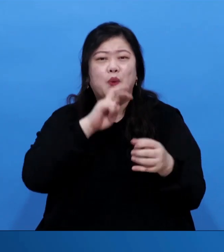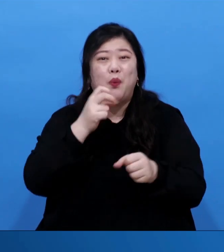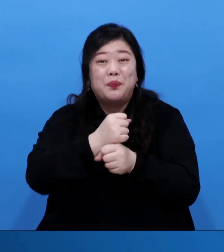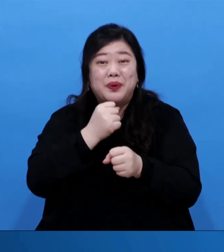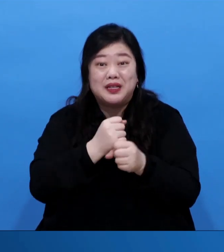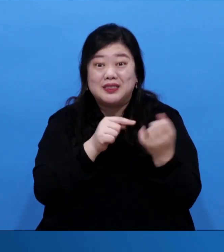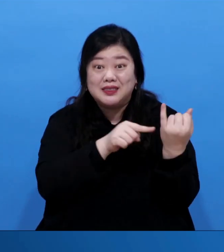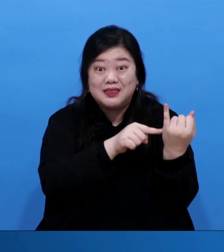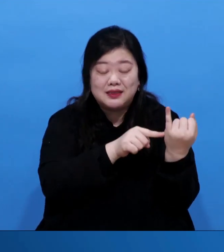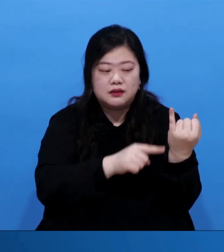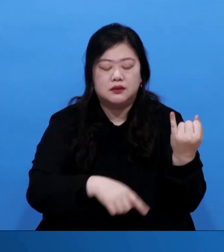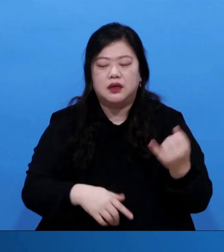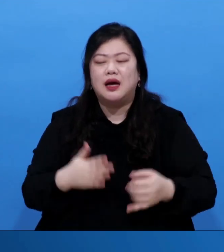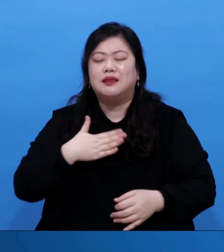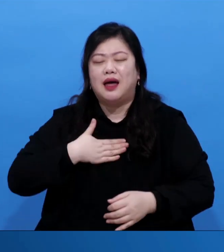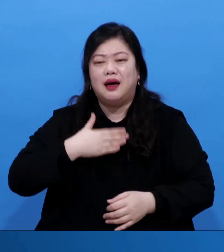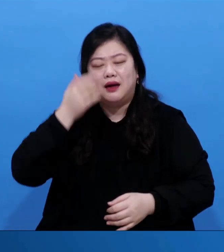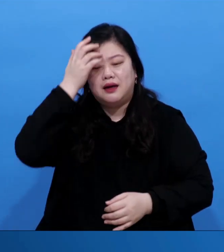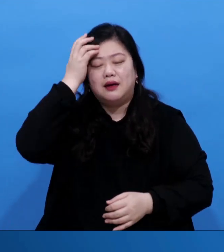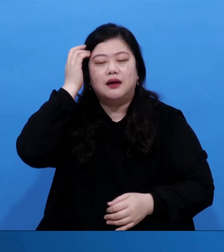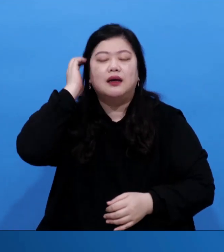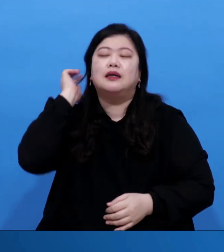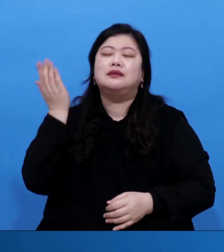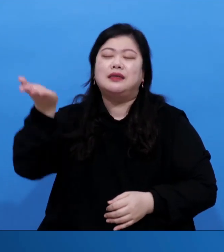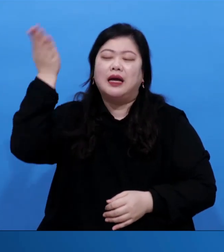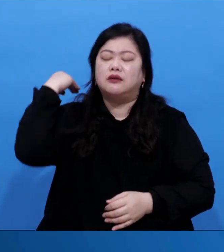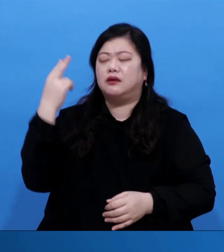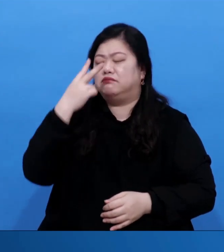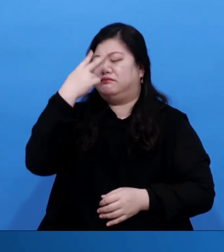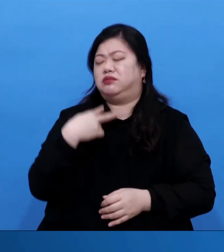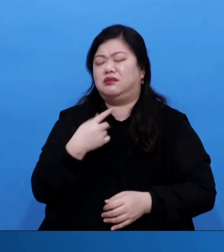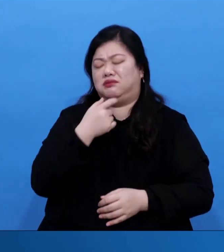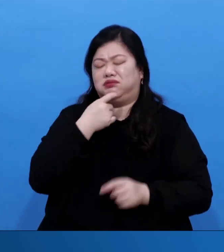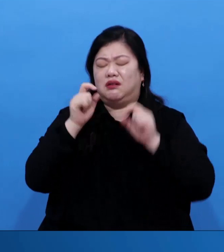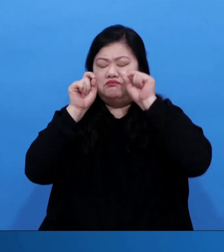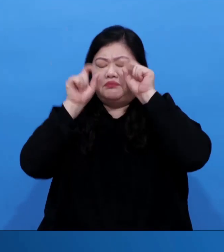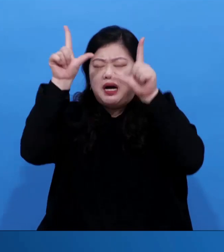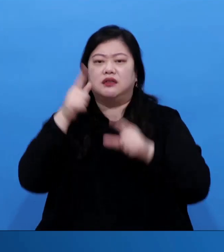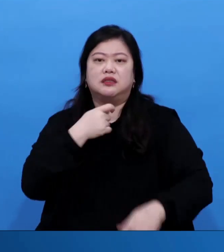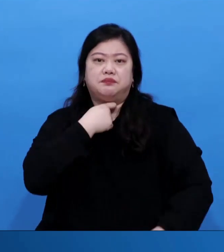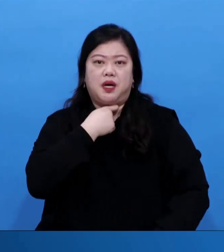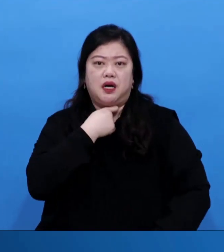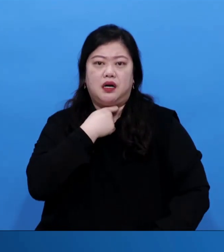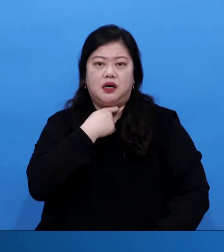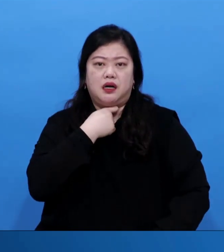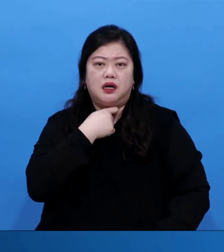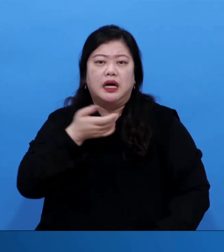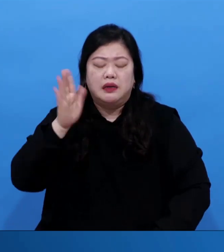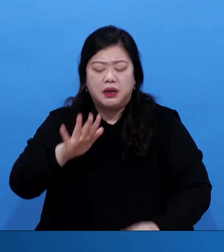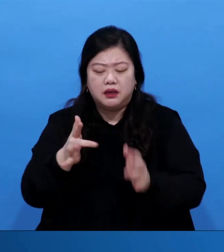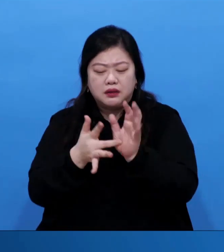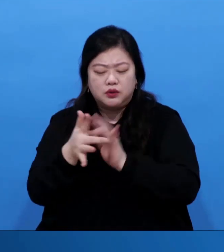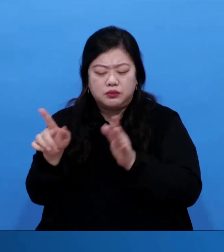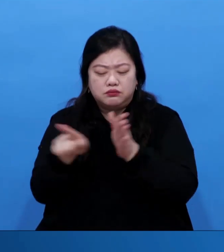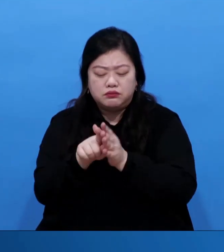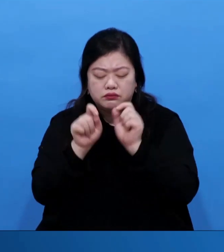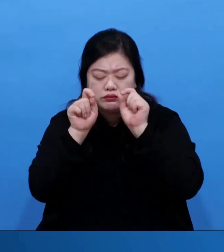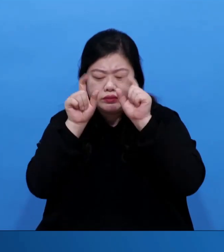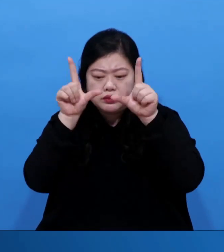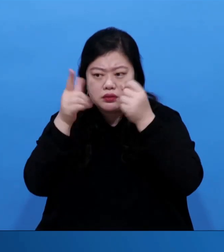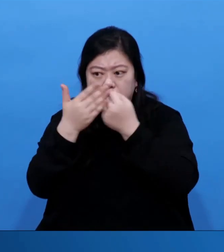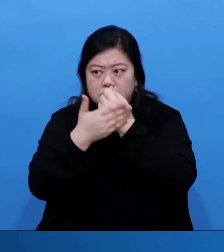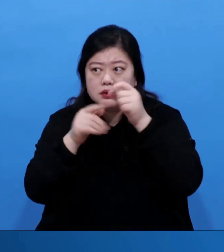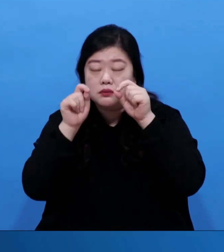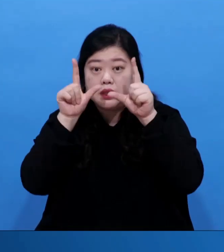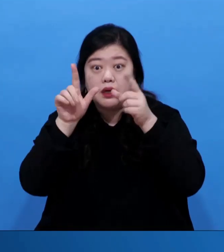필요가 없다. In the past, I would pray to have my eyes open, but now I don't need to have my eyes open. 크로스비는 얘기요. Crosby said those words. 더 볼 게 없다. There's